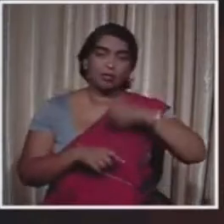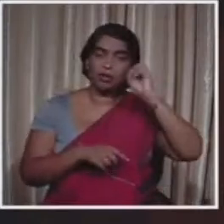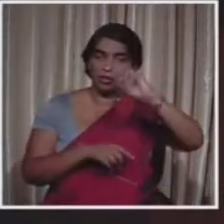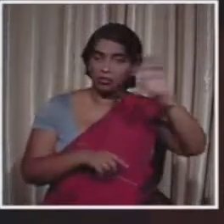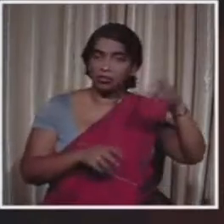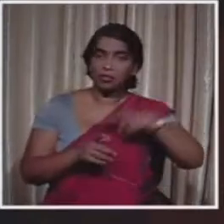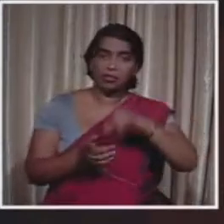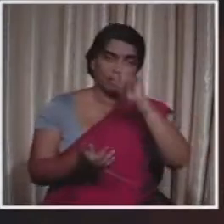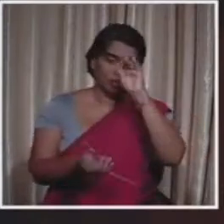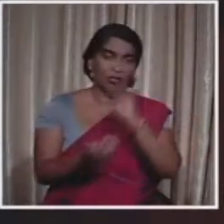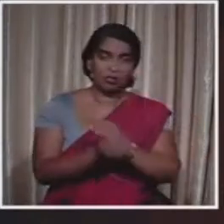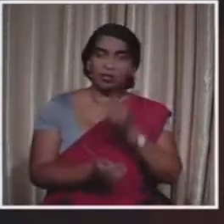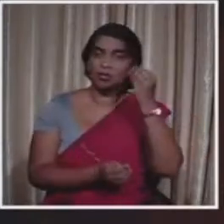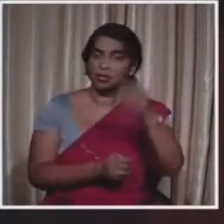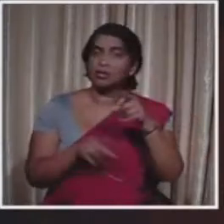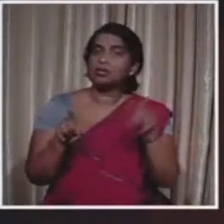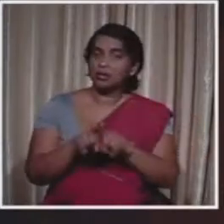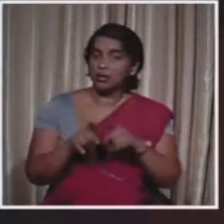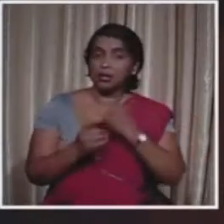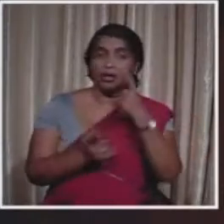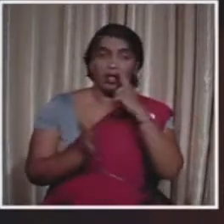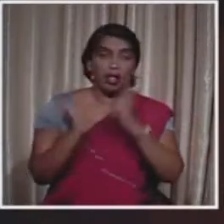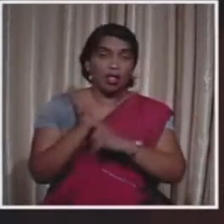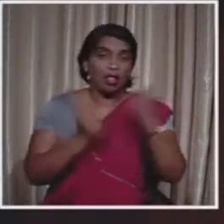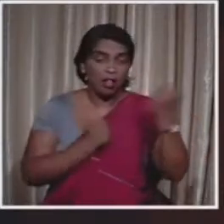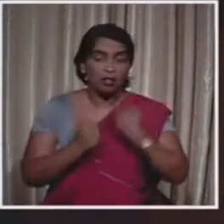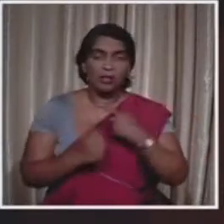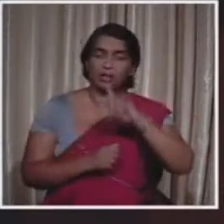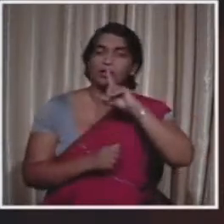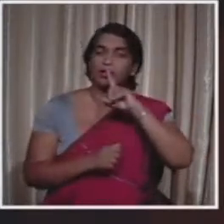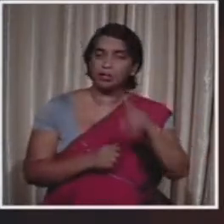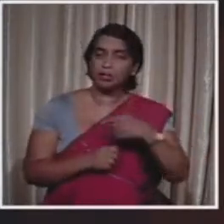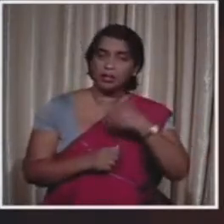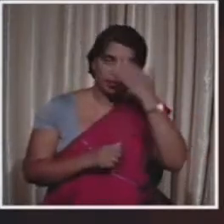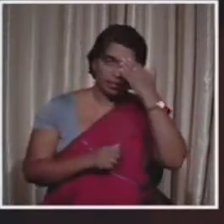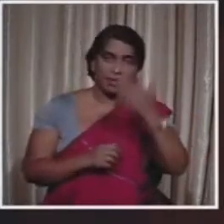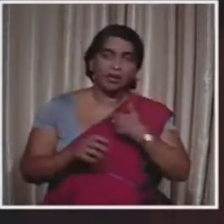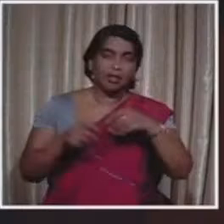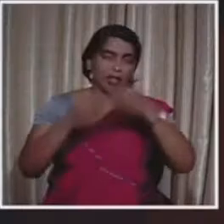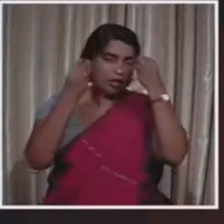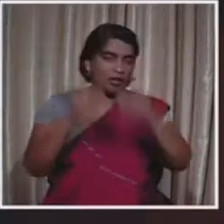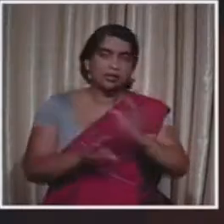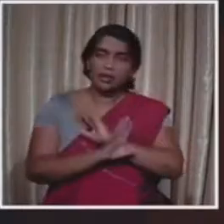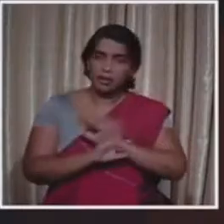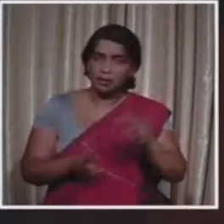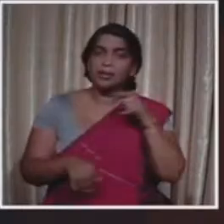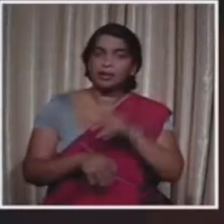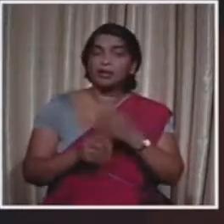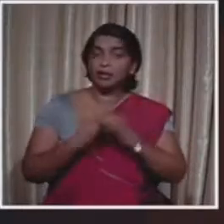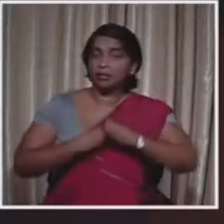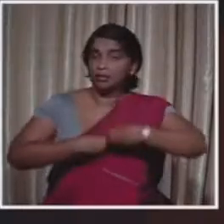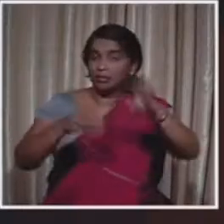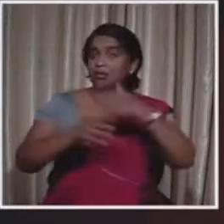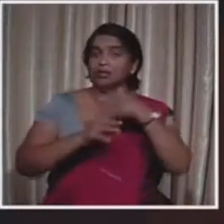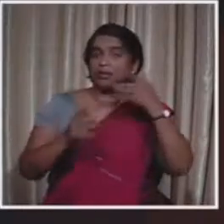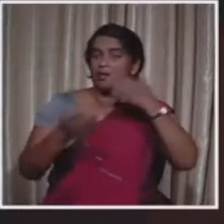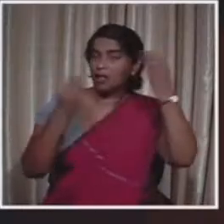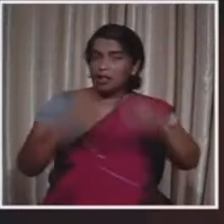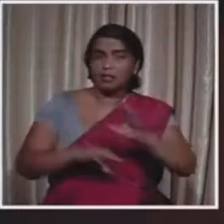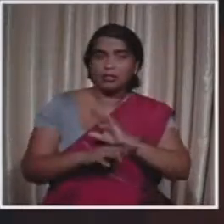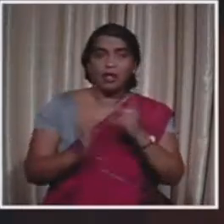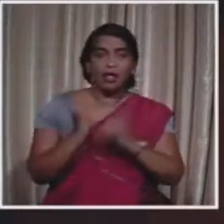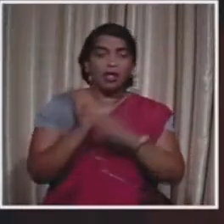අවශ්‍ය ආරක්ෂාව දෙන්නම් කියලා ඒ වගේම බවුසර් වලට අපි ඉල්ලීමක් කරන ඔබතුමාලගේ මේක කඩාකප්පල් කරන්න එපා මේ සැපයීම් ජාලය විශේෂයෙන්ම